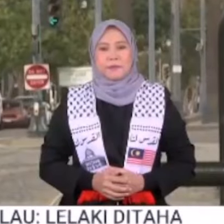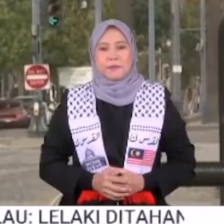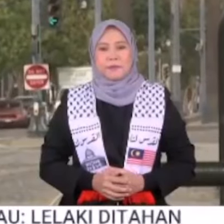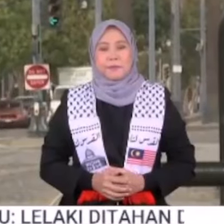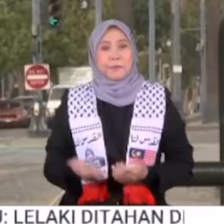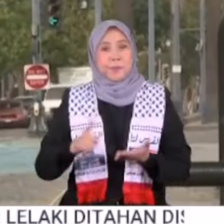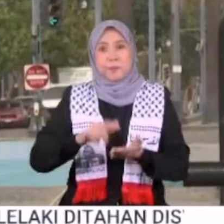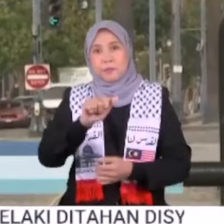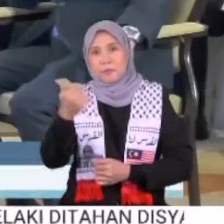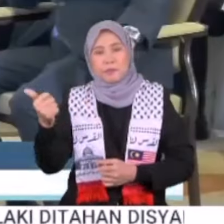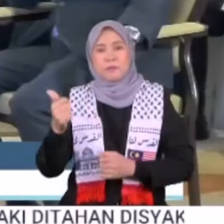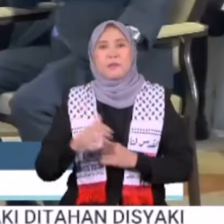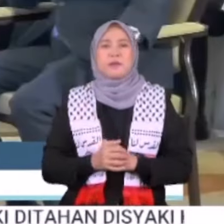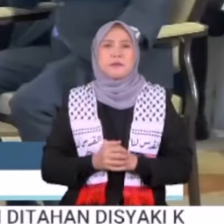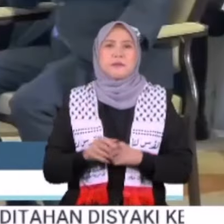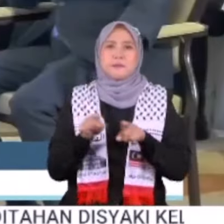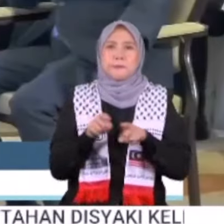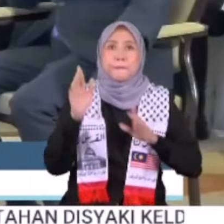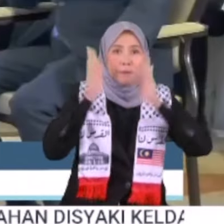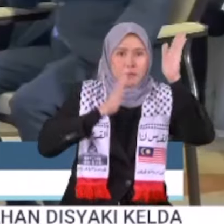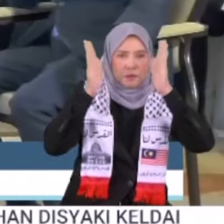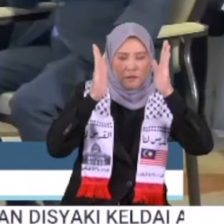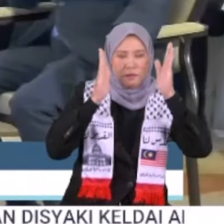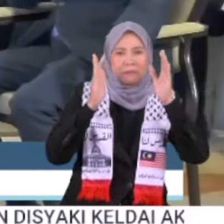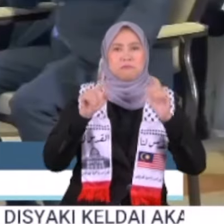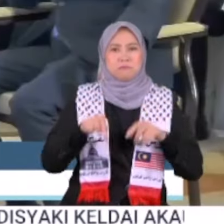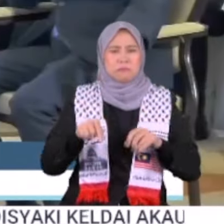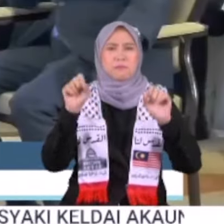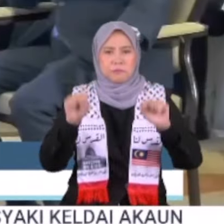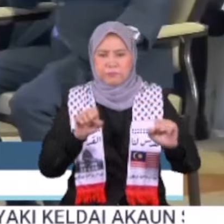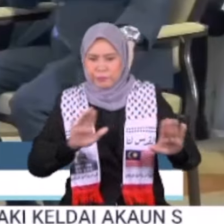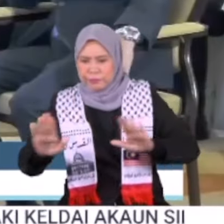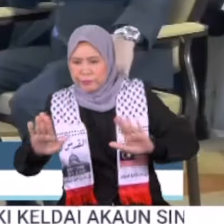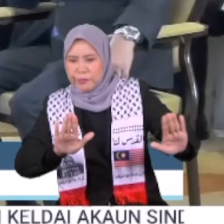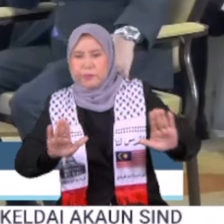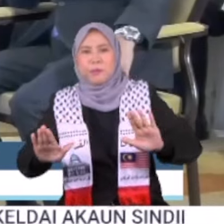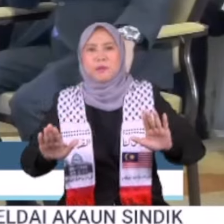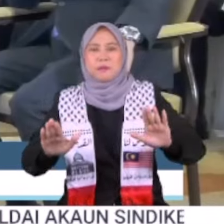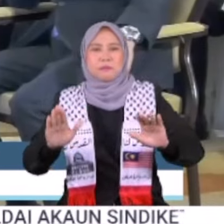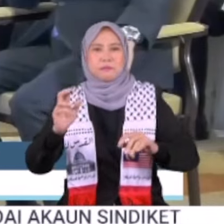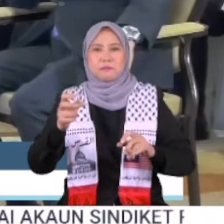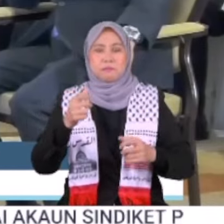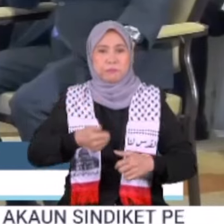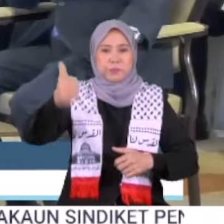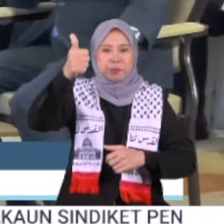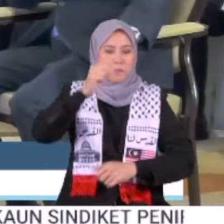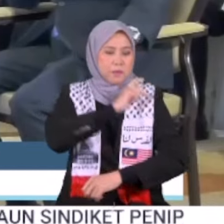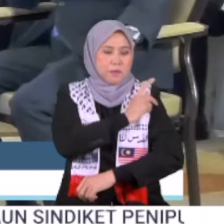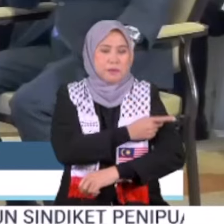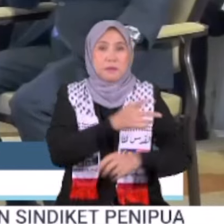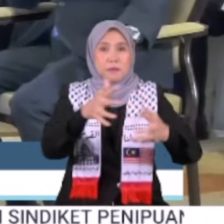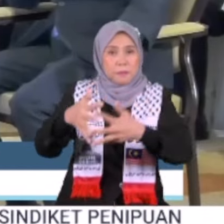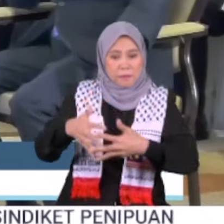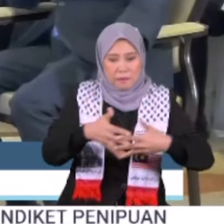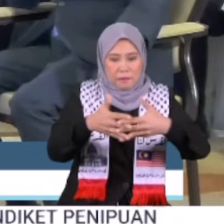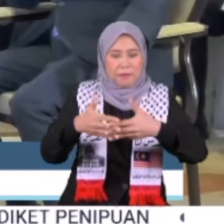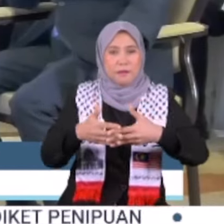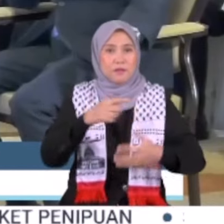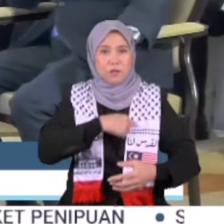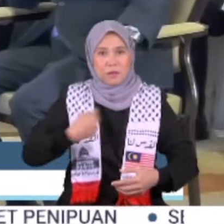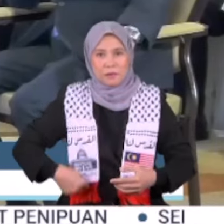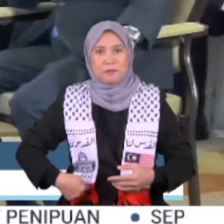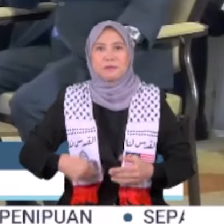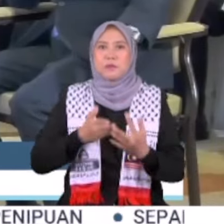dalam perkembangan lain kuasa pertengahan seperti Malaysia dapat membantu mengurangkan ketegangan antara kuasa besar seperti Amerika Syarikat dan